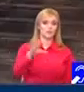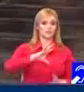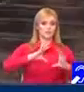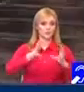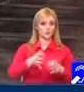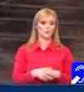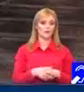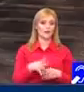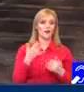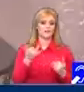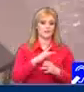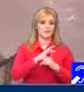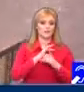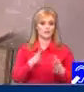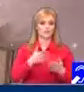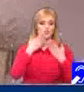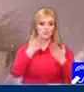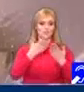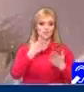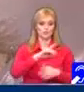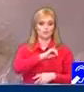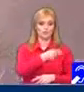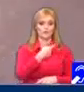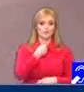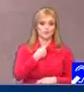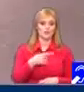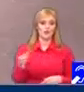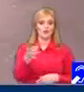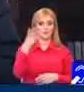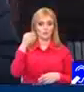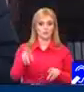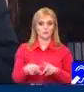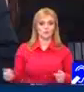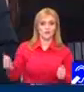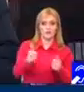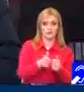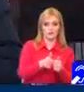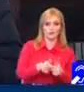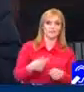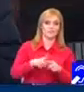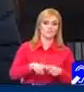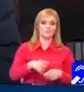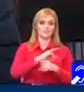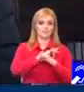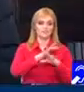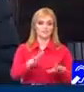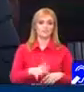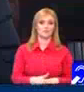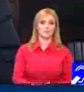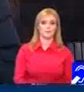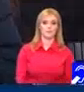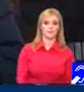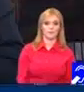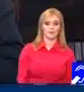s-a promovat cititul cu voce tare. Republica Moldova s-a alăturat și ea acestei mișcări. Iar buzele tale sunt, mamă, o rană